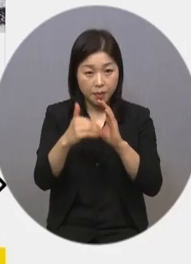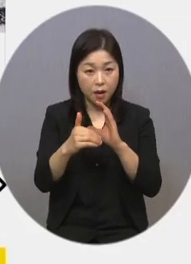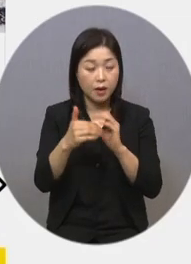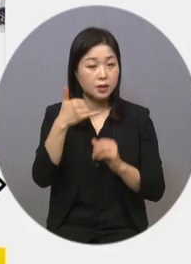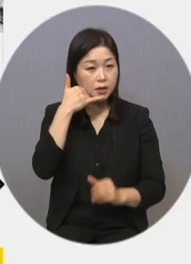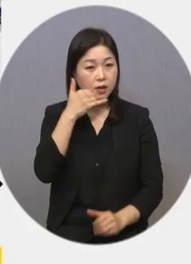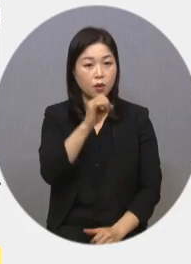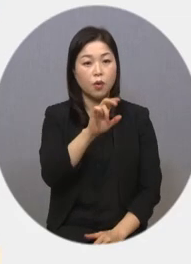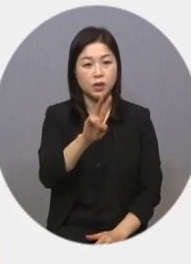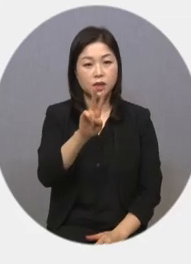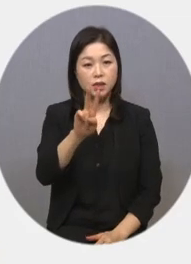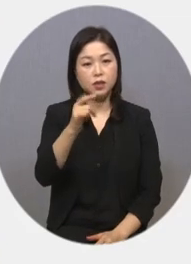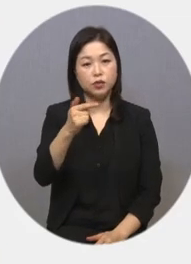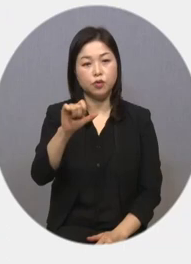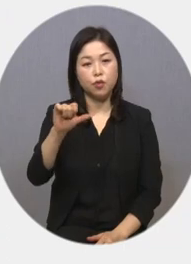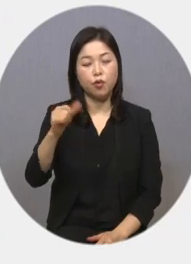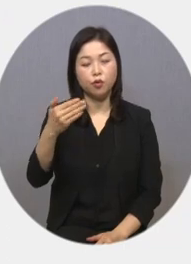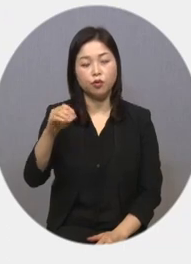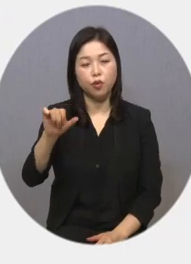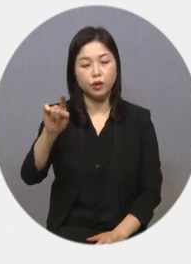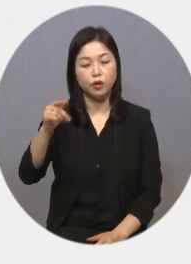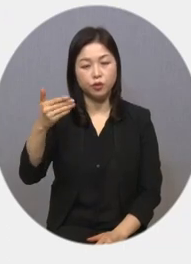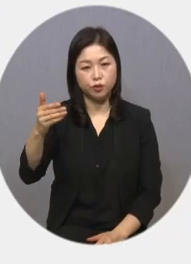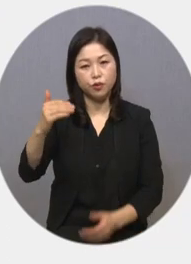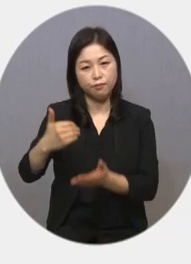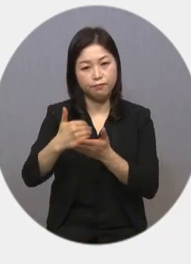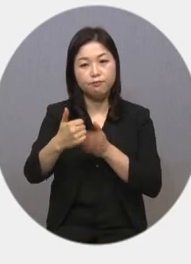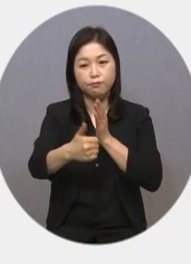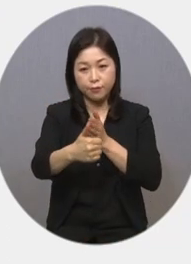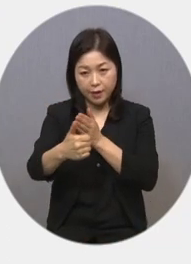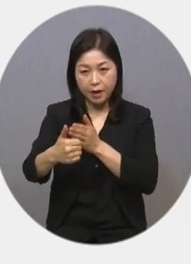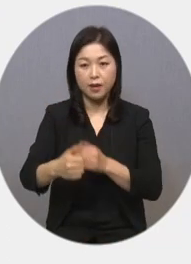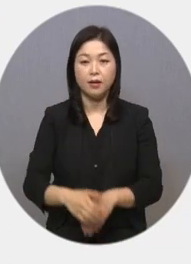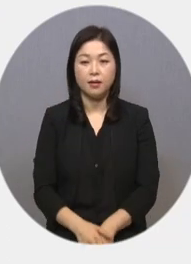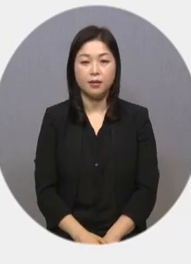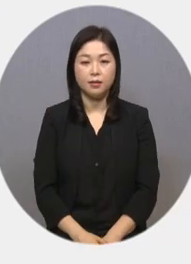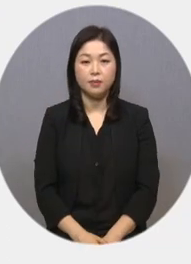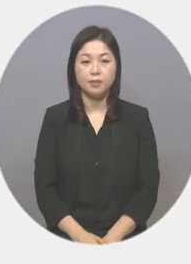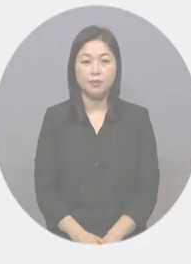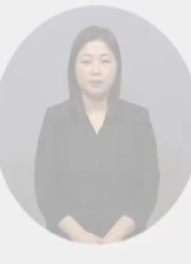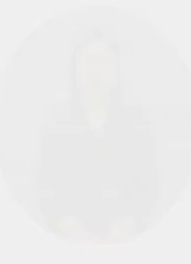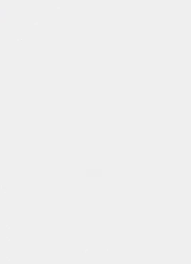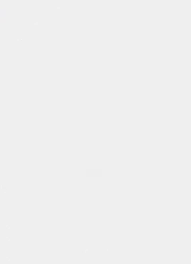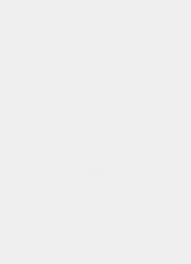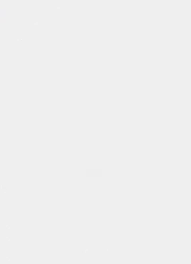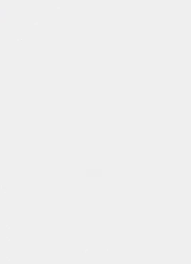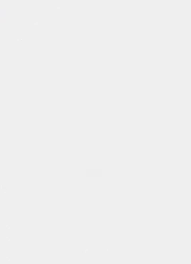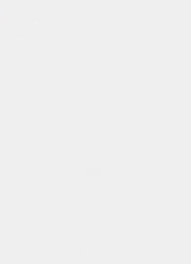전화번호 02-2655-9519로 많은 제보 바랍니다.